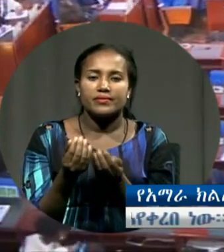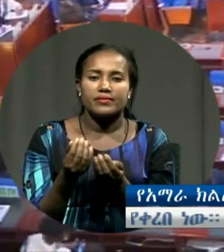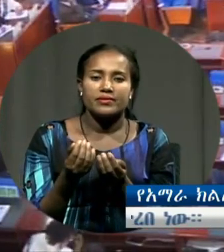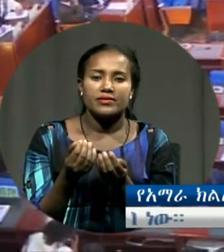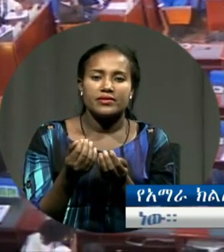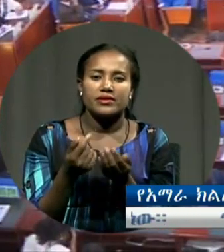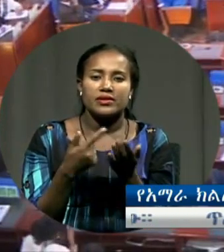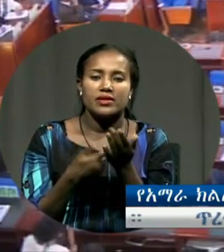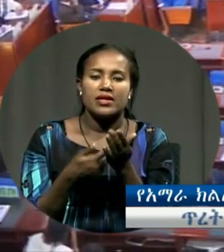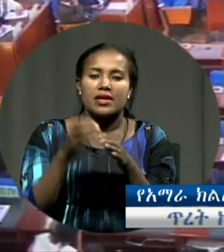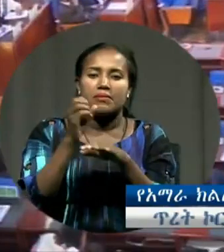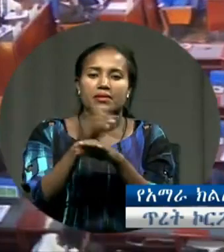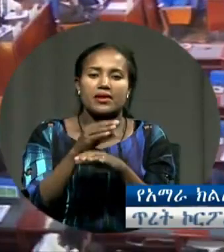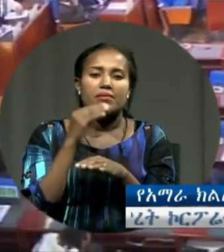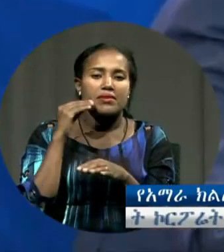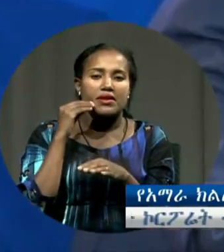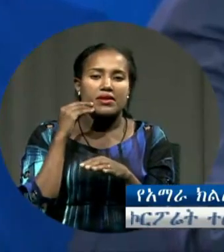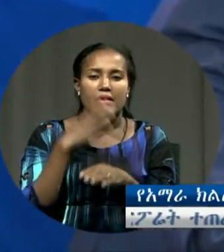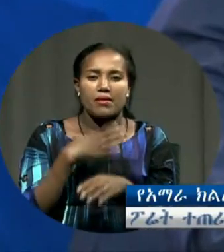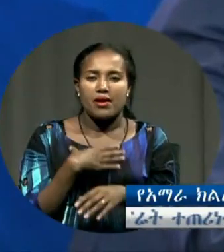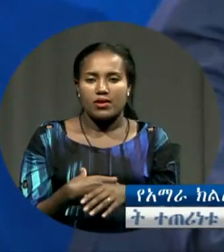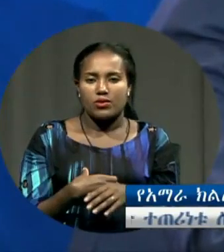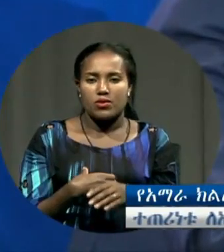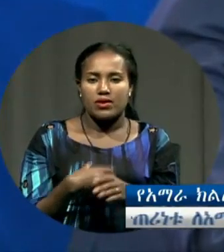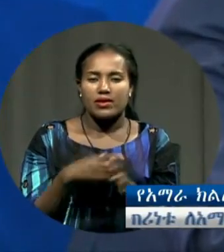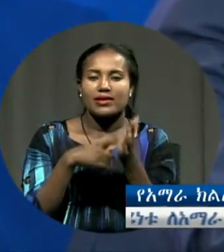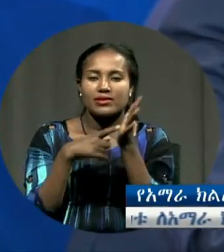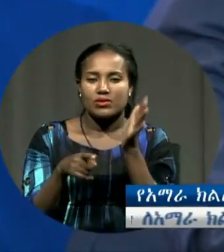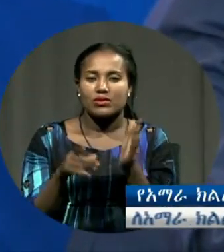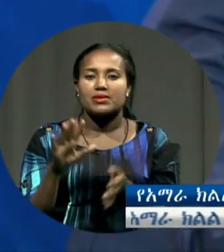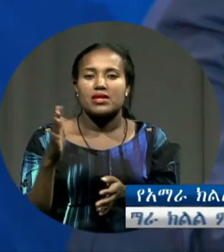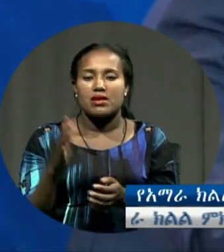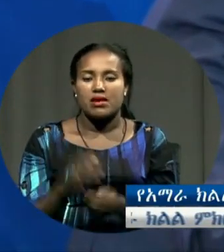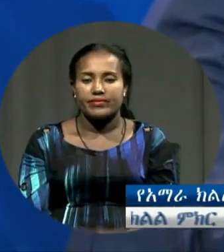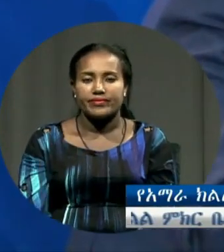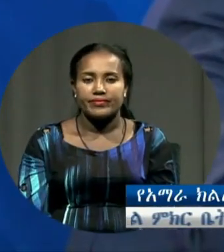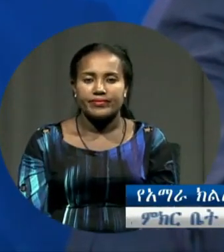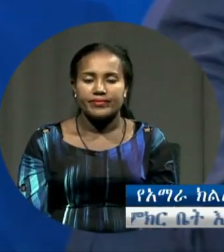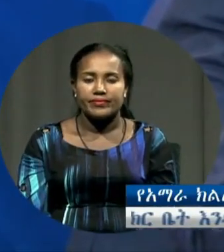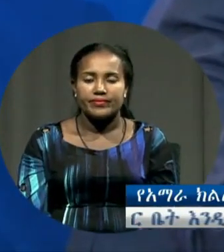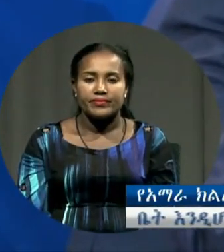እዚህ ያለ የምክር ቤት አባላት ግልጽ ነው ይመስለኛል።